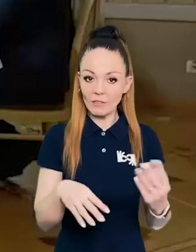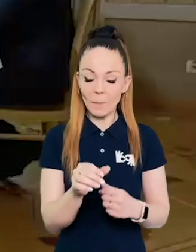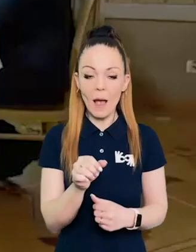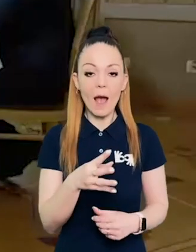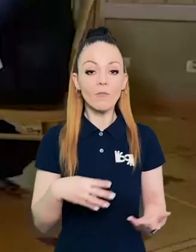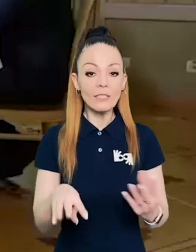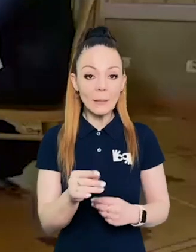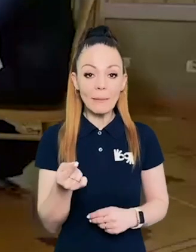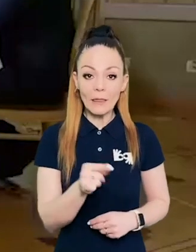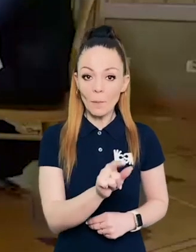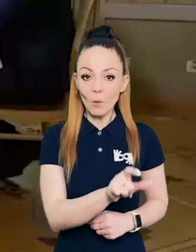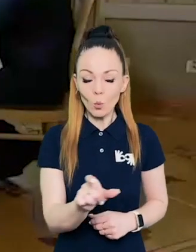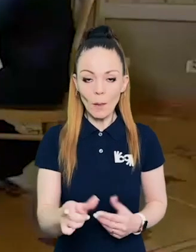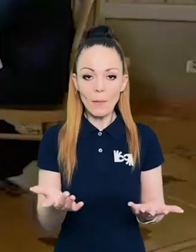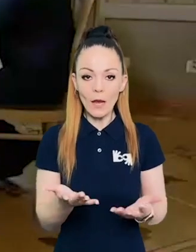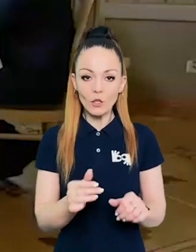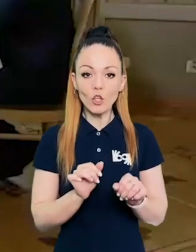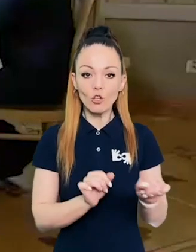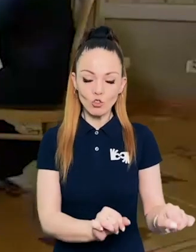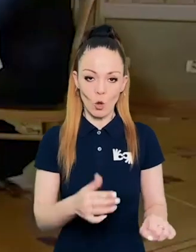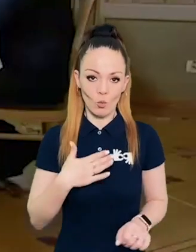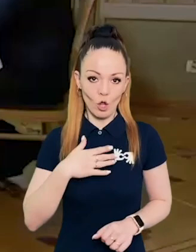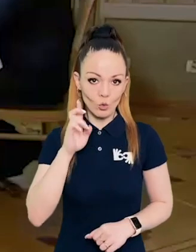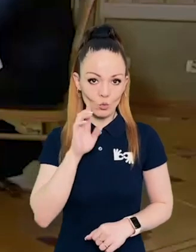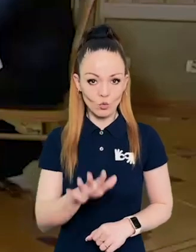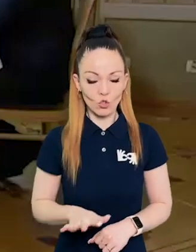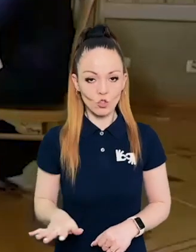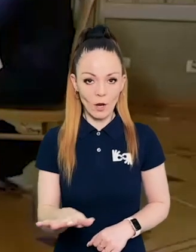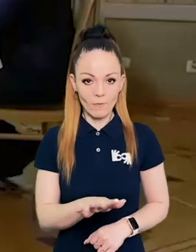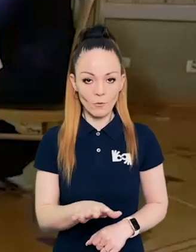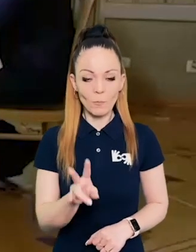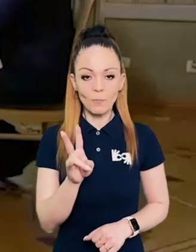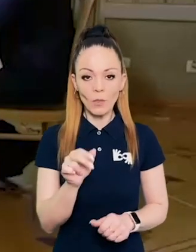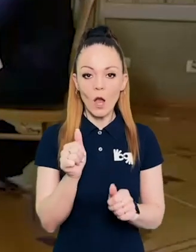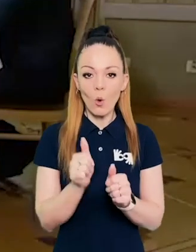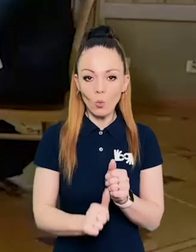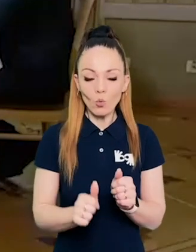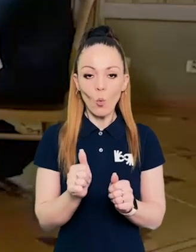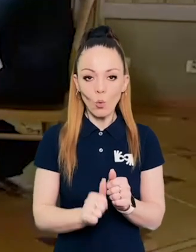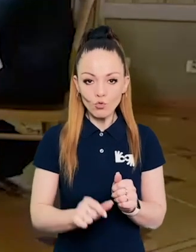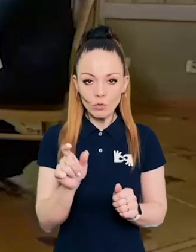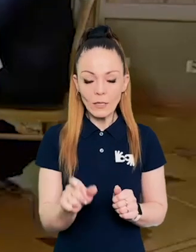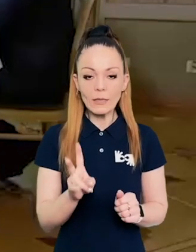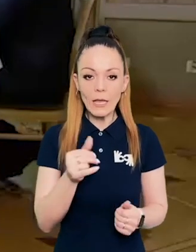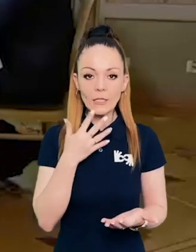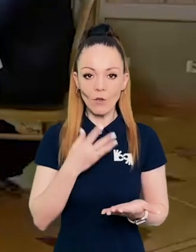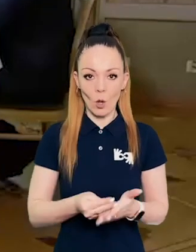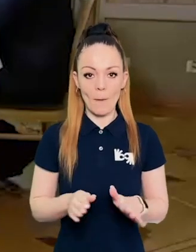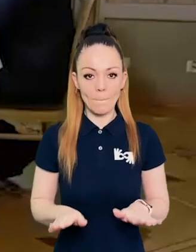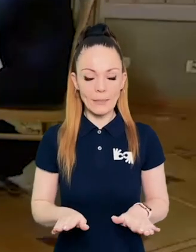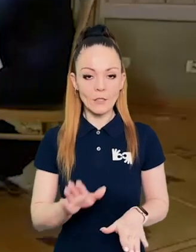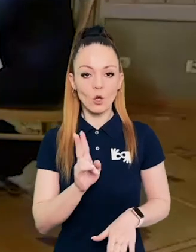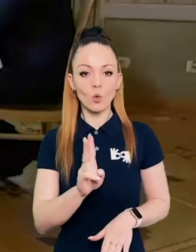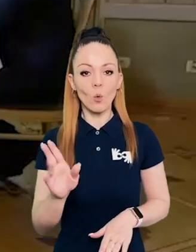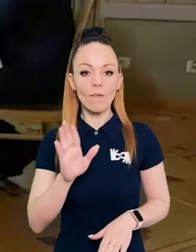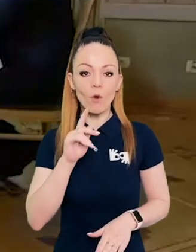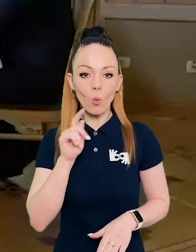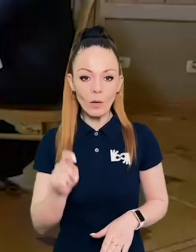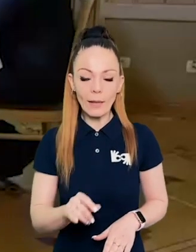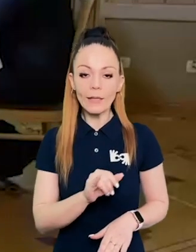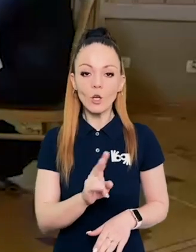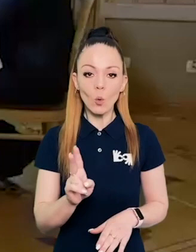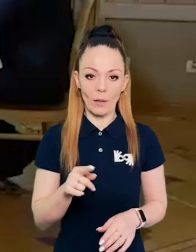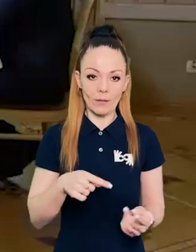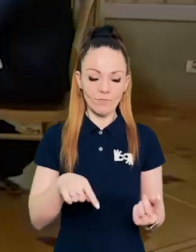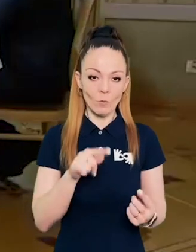всім, а всім тим людям, які захищають нашу державу, на кожний на своєму місці. Хто в Україні